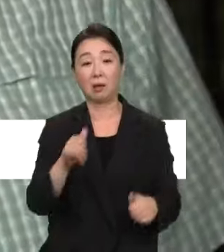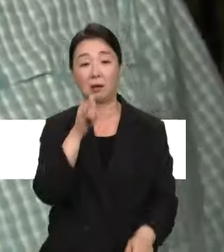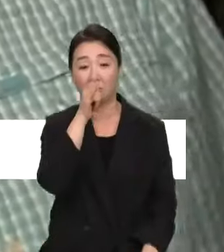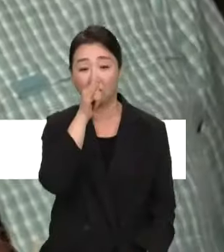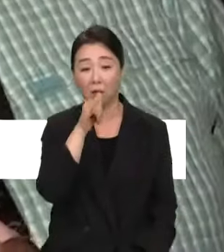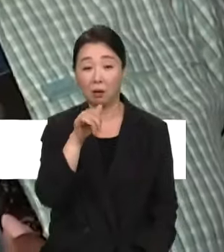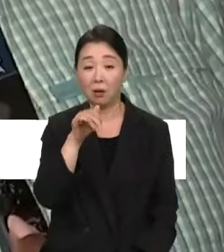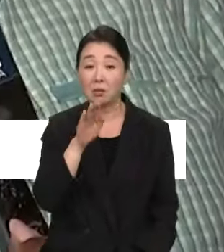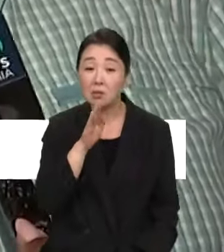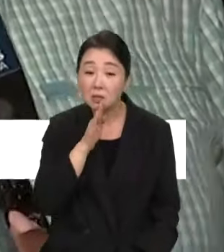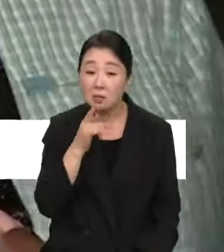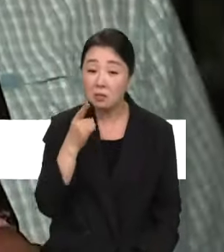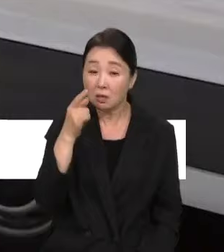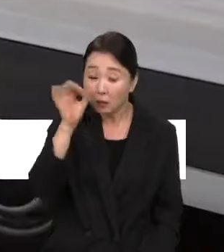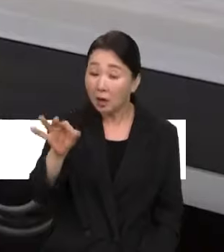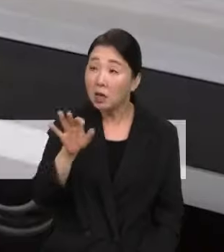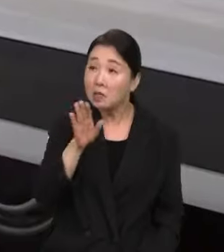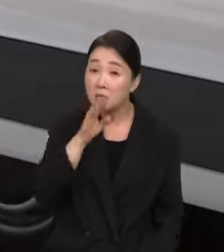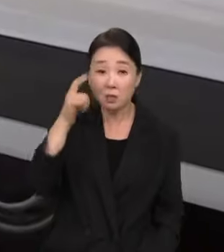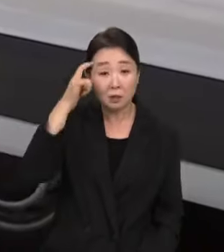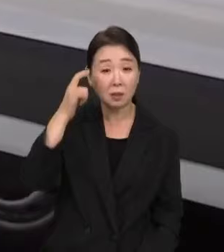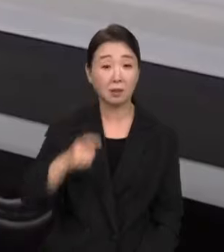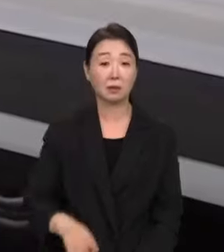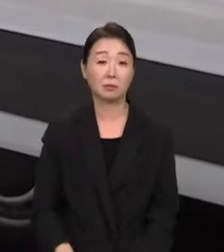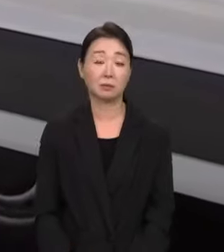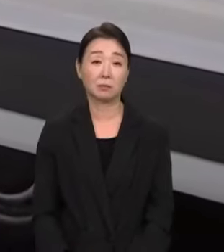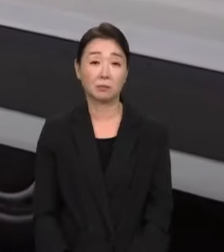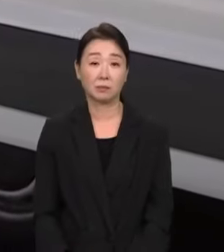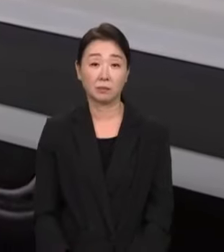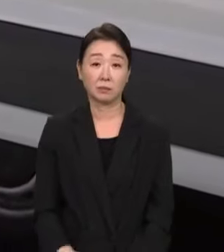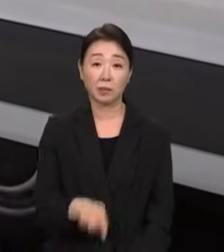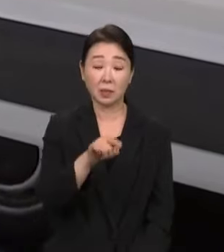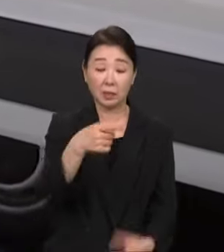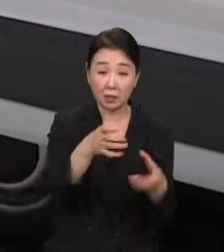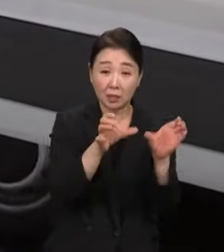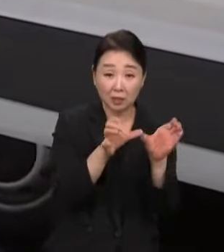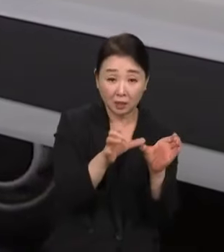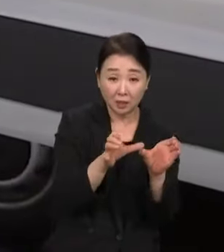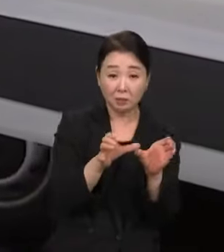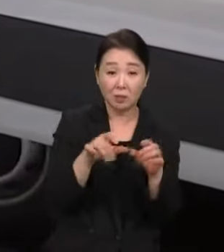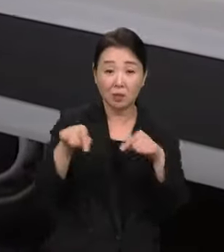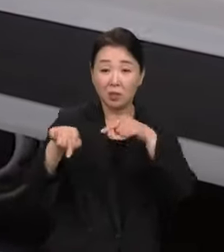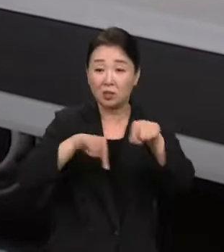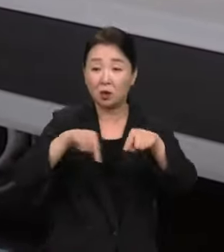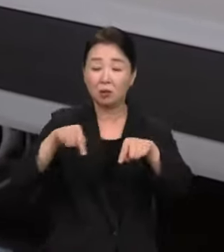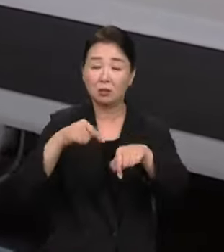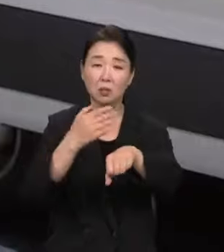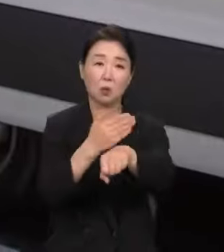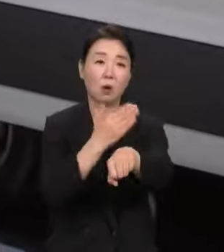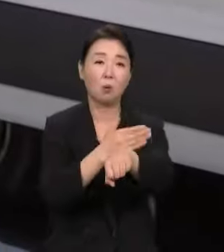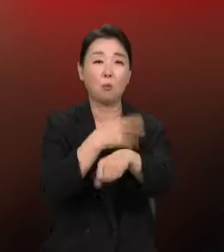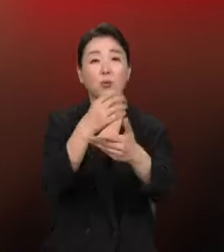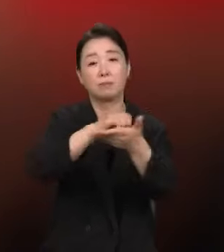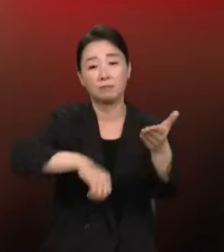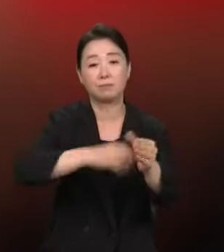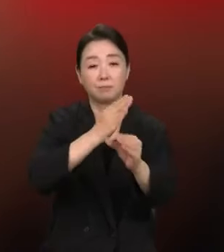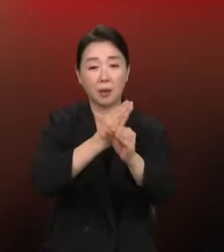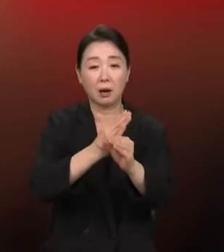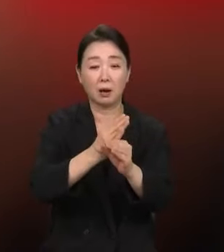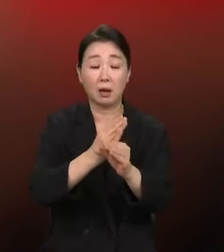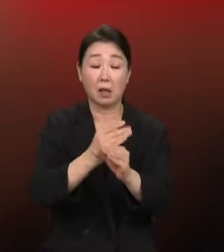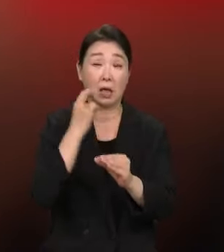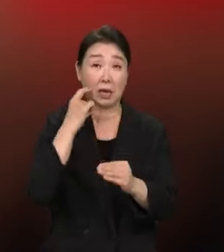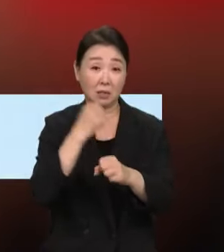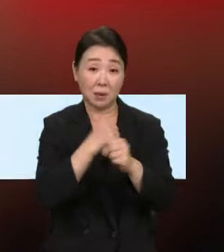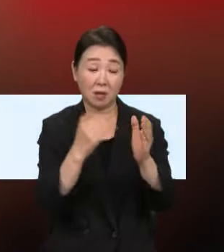it. I call it real. 이글스 측은 위조된 정치 광고를 모두 제거 중이라고 밝혔습니다.